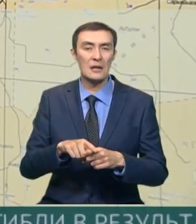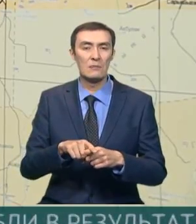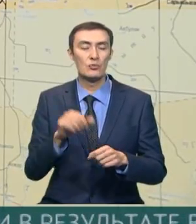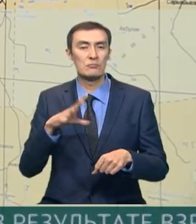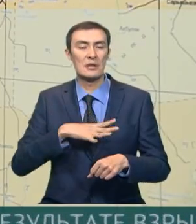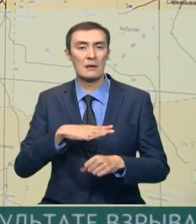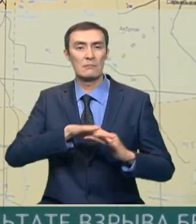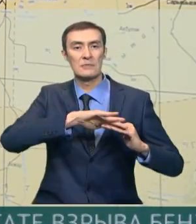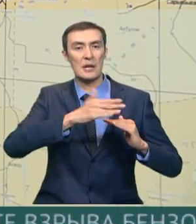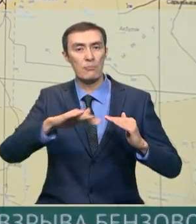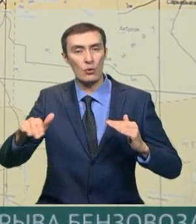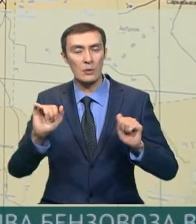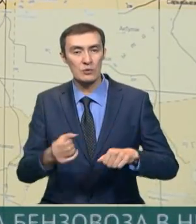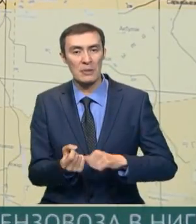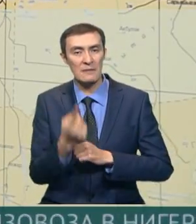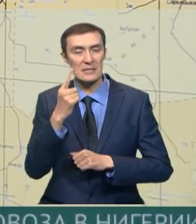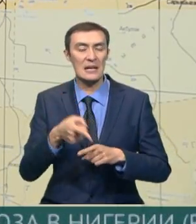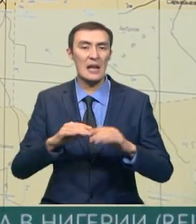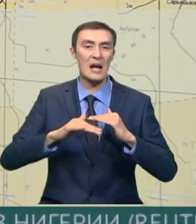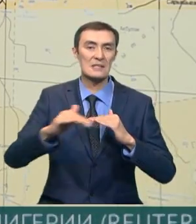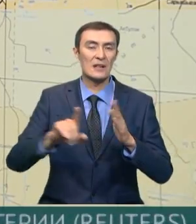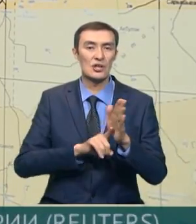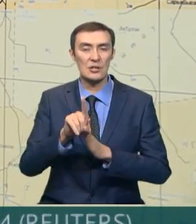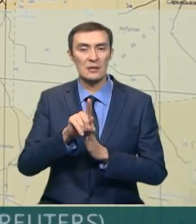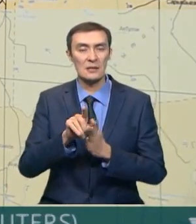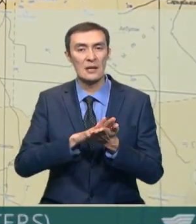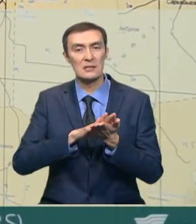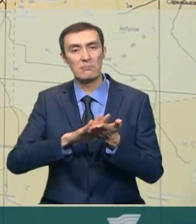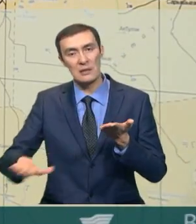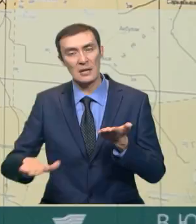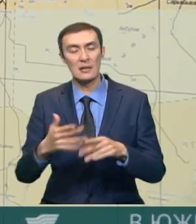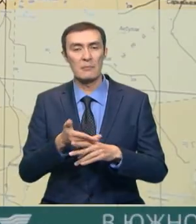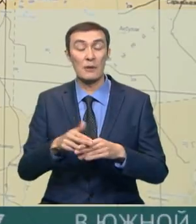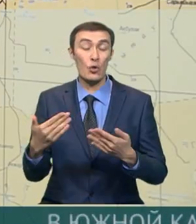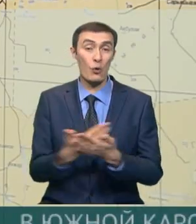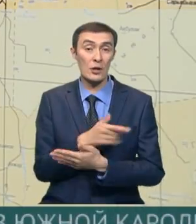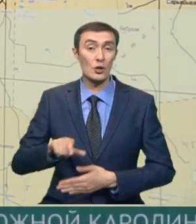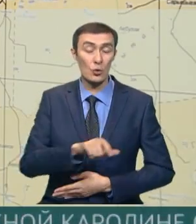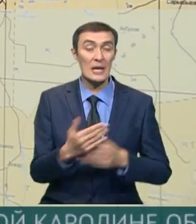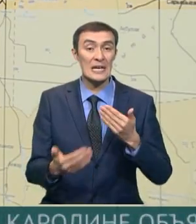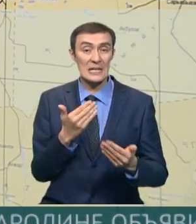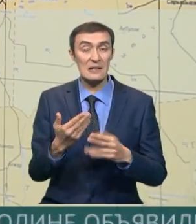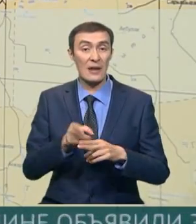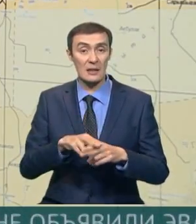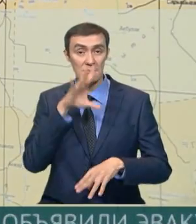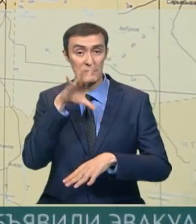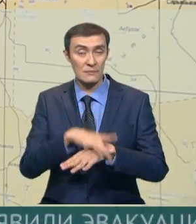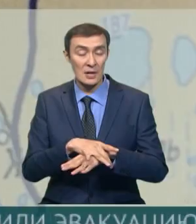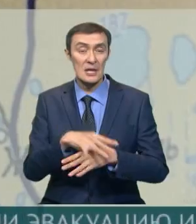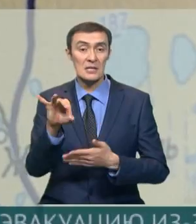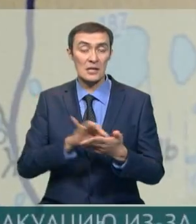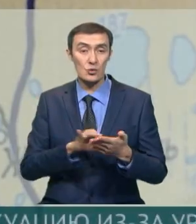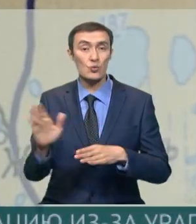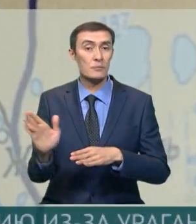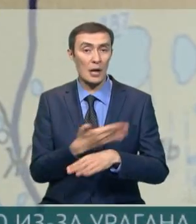гребенка может выйти, или асфальт начинает сползать, вот если там на новых участках. Если такие в данный момент выходят, они его